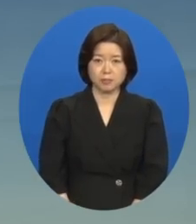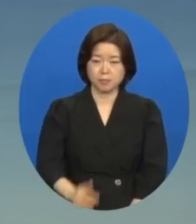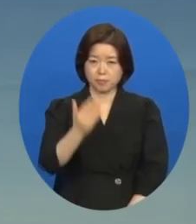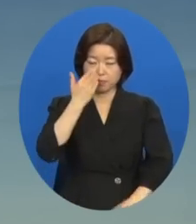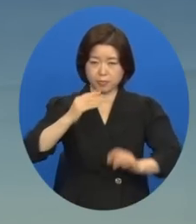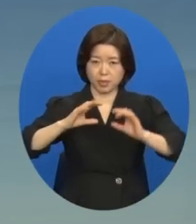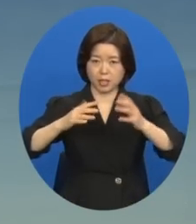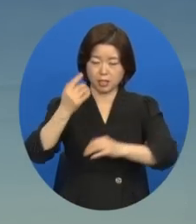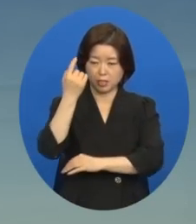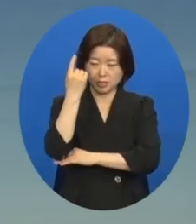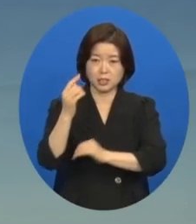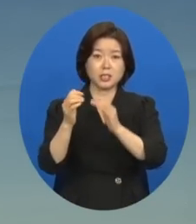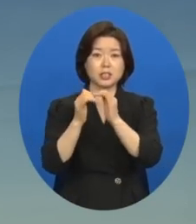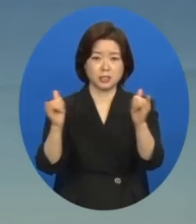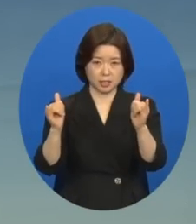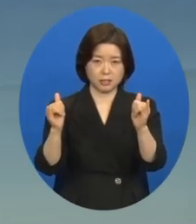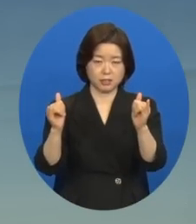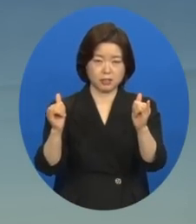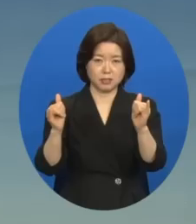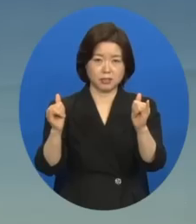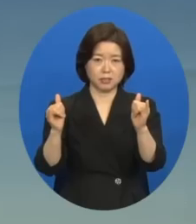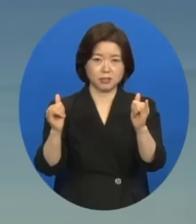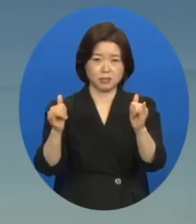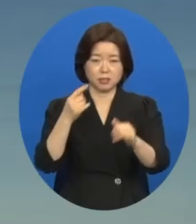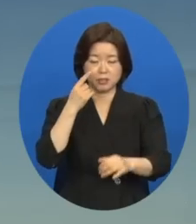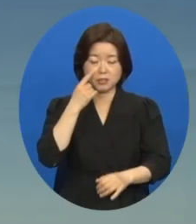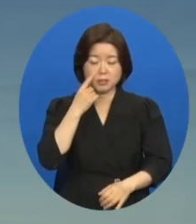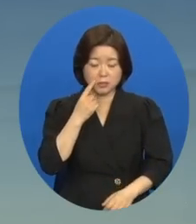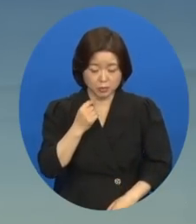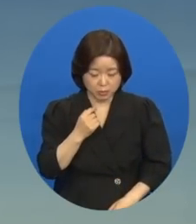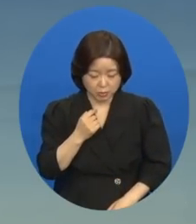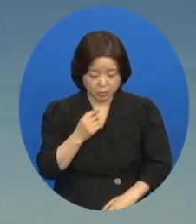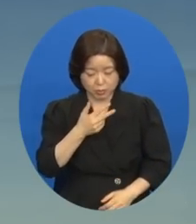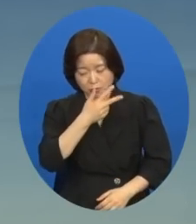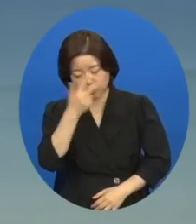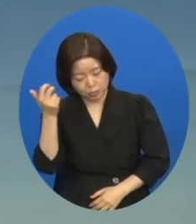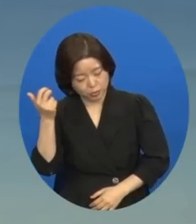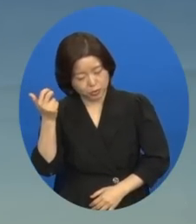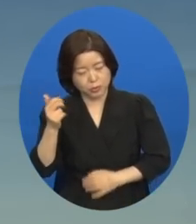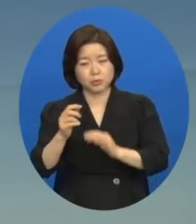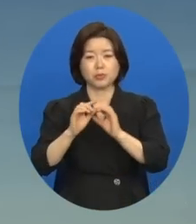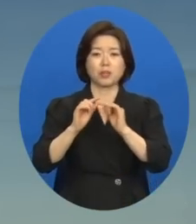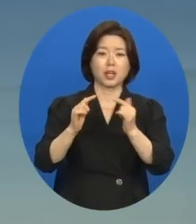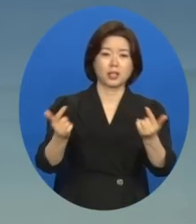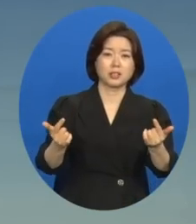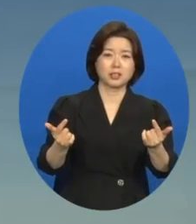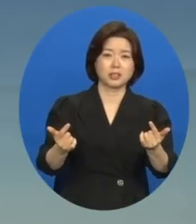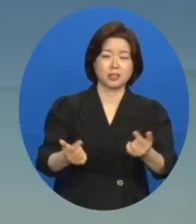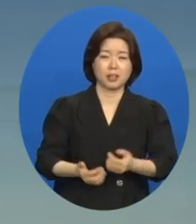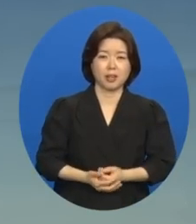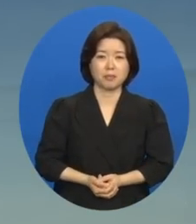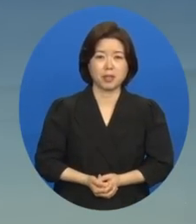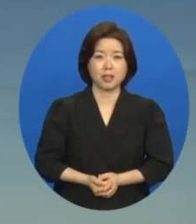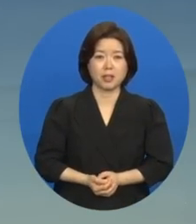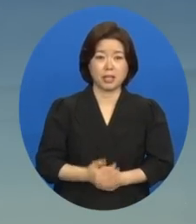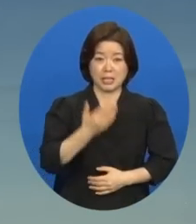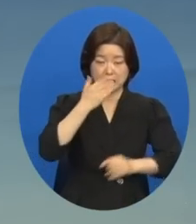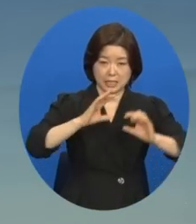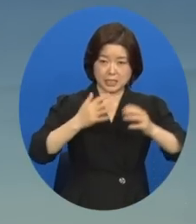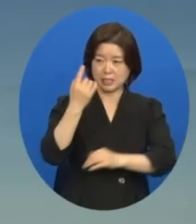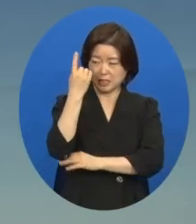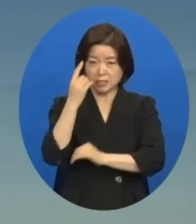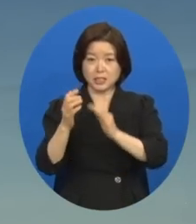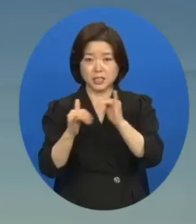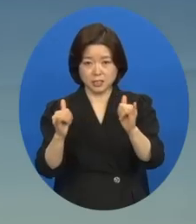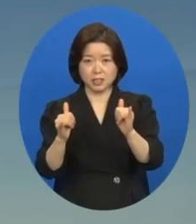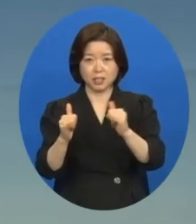이스라엘을 지키시는 자는 졸지도 주무시지도 아니하시니라. 이스라엘을 지키시는